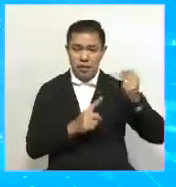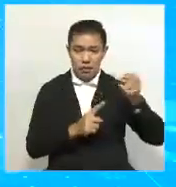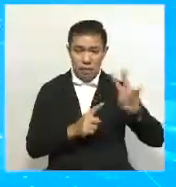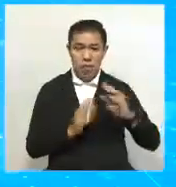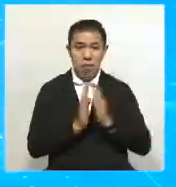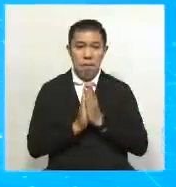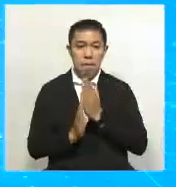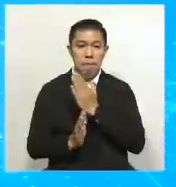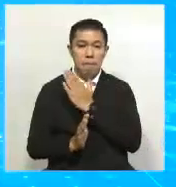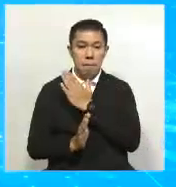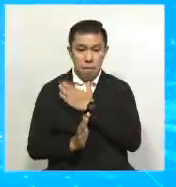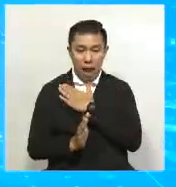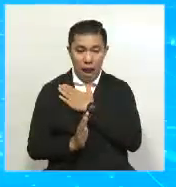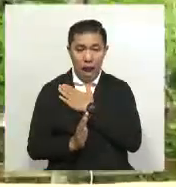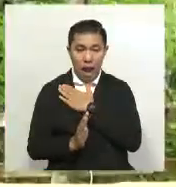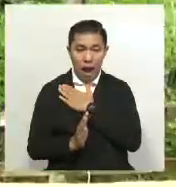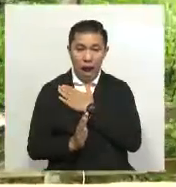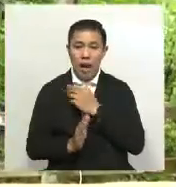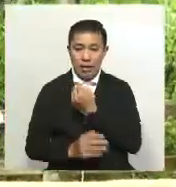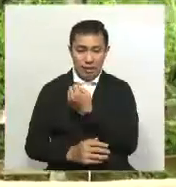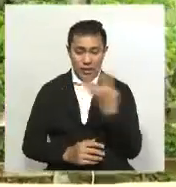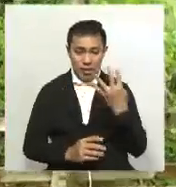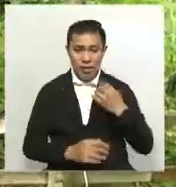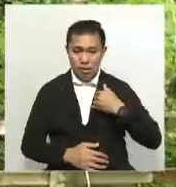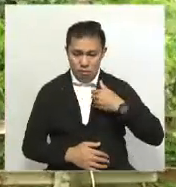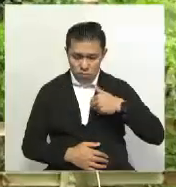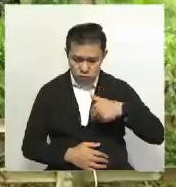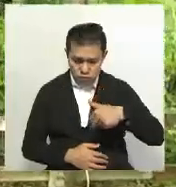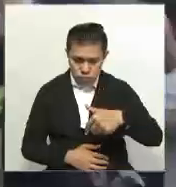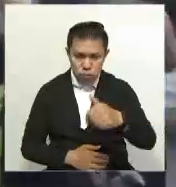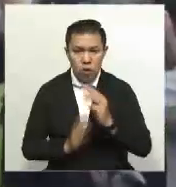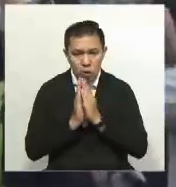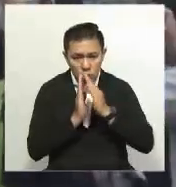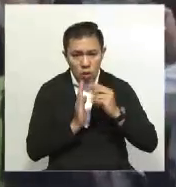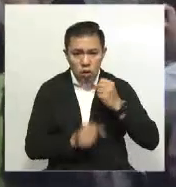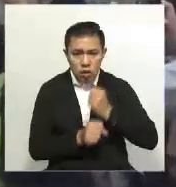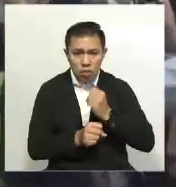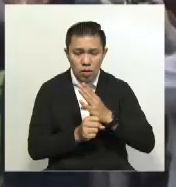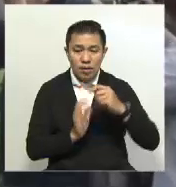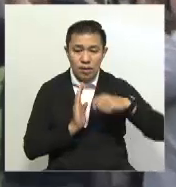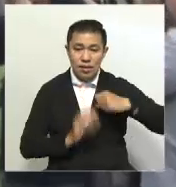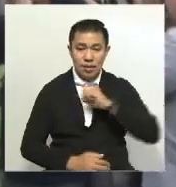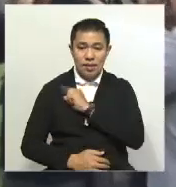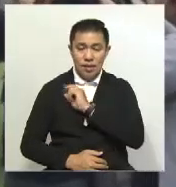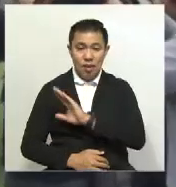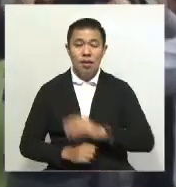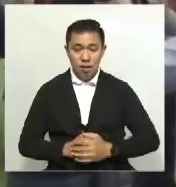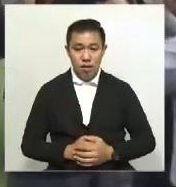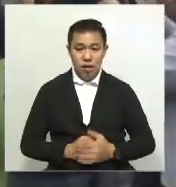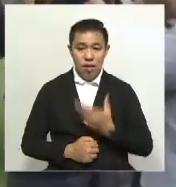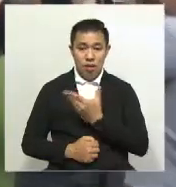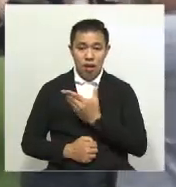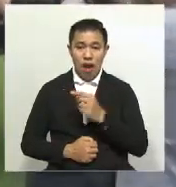สงฆ์สี่รูปเดินเท้าไปยังจุดเกิดเหตุเพื่อทำพิธีทางศาสนาขณะเดียวกันทางเจ้าหน้าที่ก็ได้นำตัวของจ่าสิบเอกรัชนนท์เขื่อน